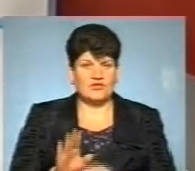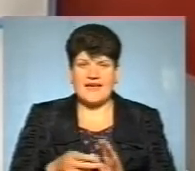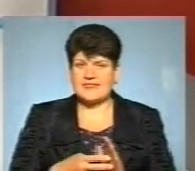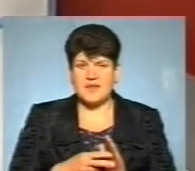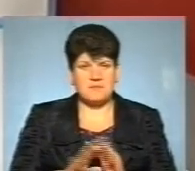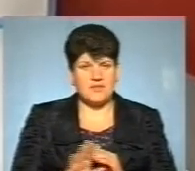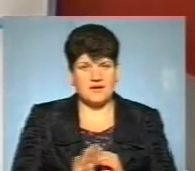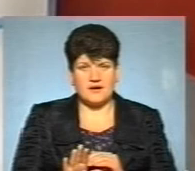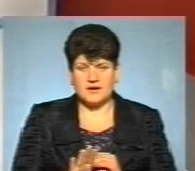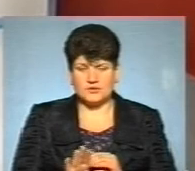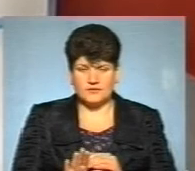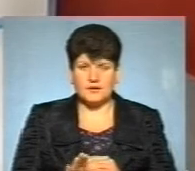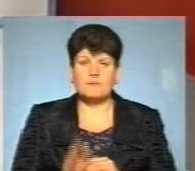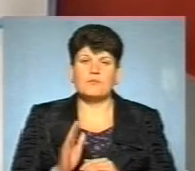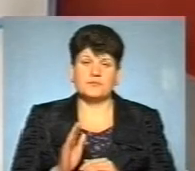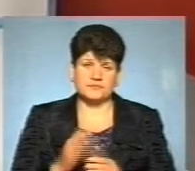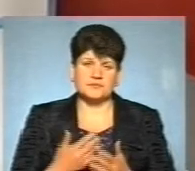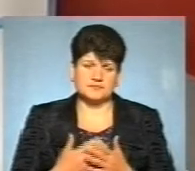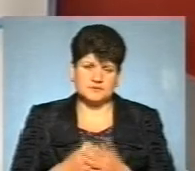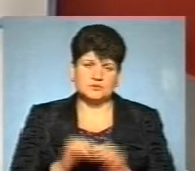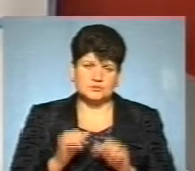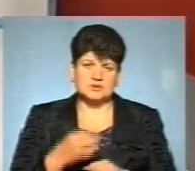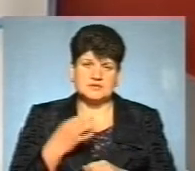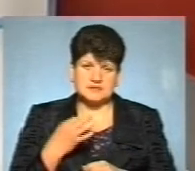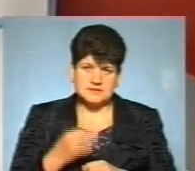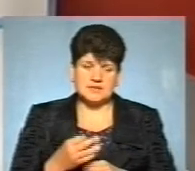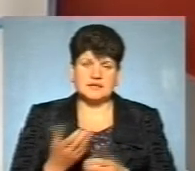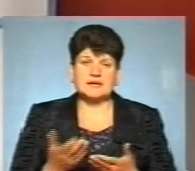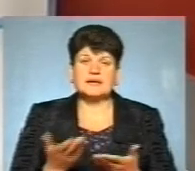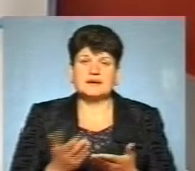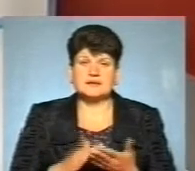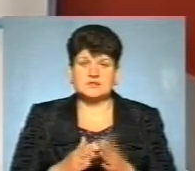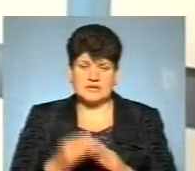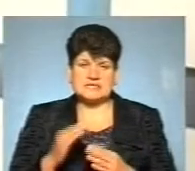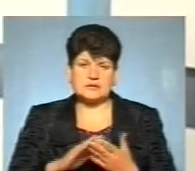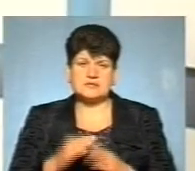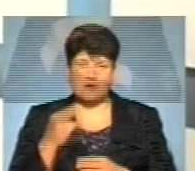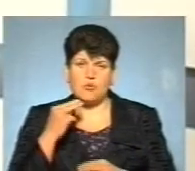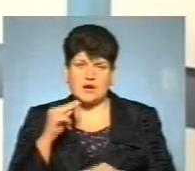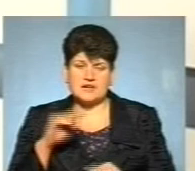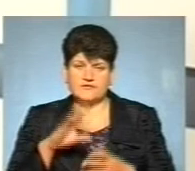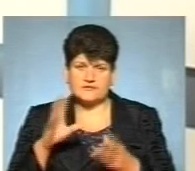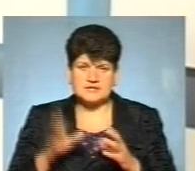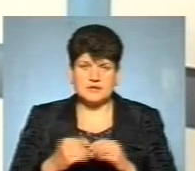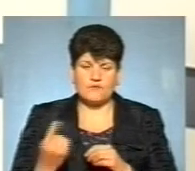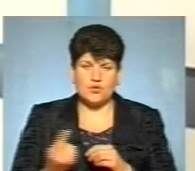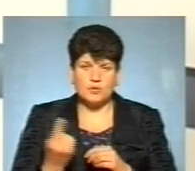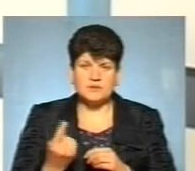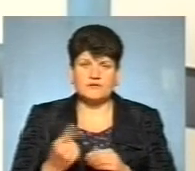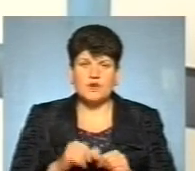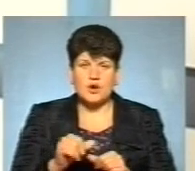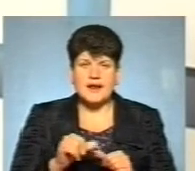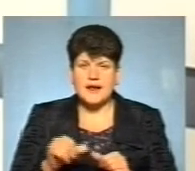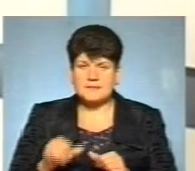планова, але прогнозована. Вона прогнозована, ситуація дійсно покращується. На загал в області, хоч на